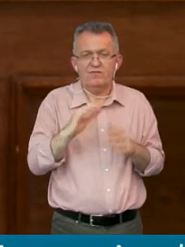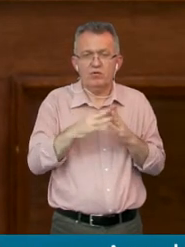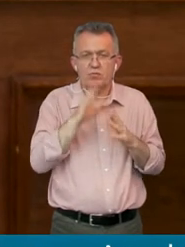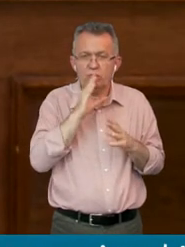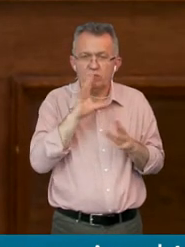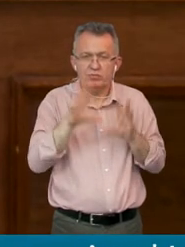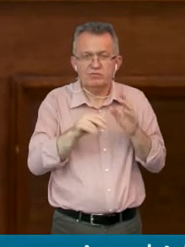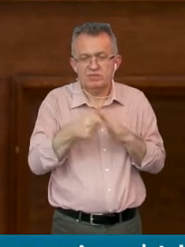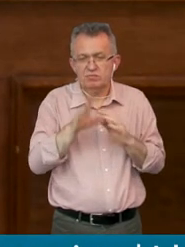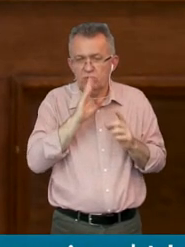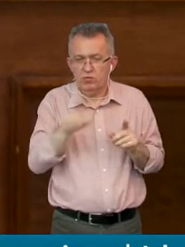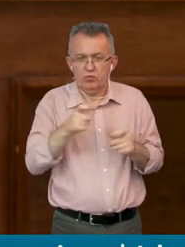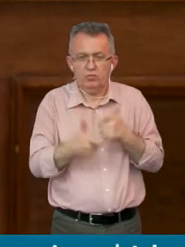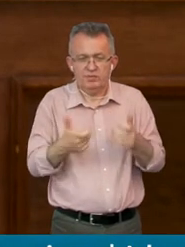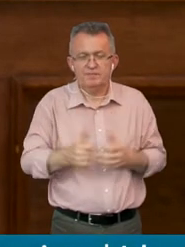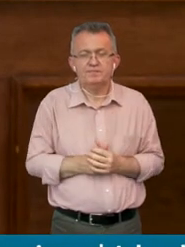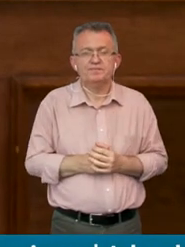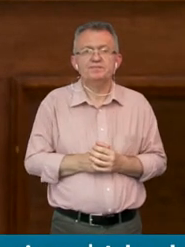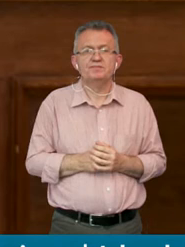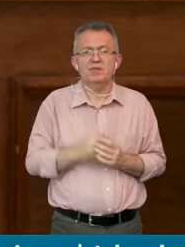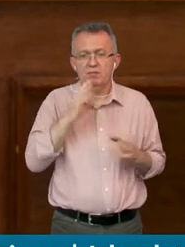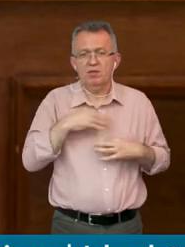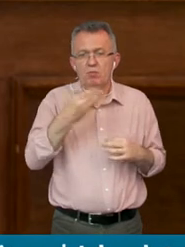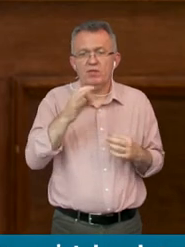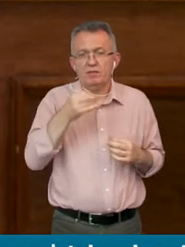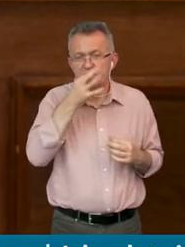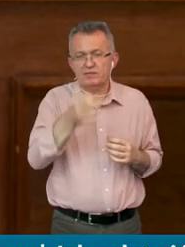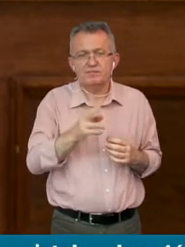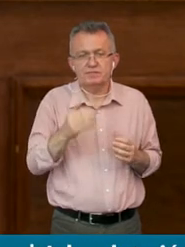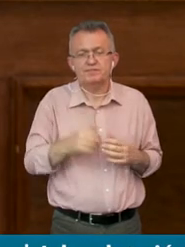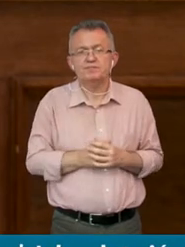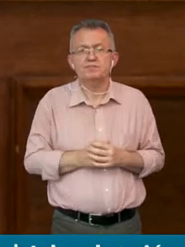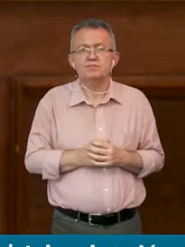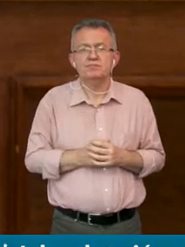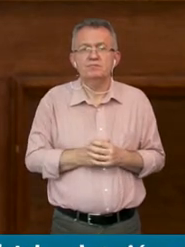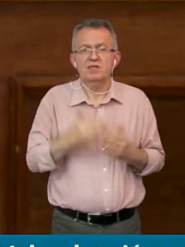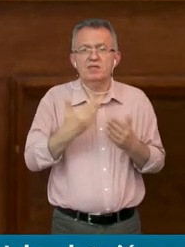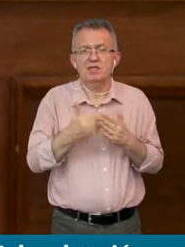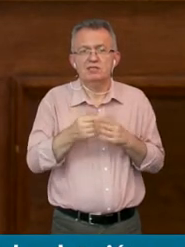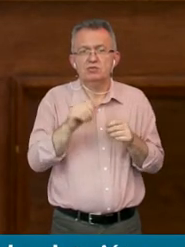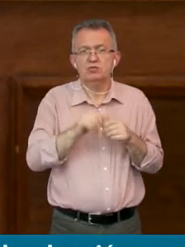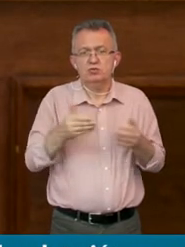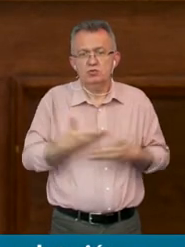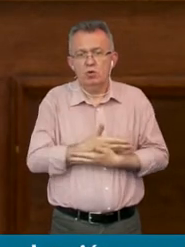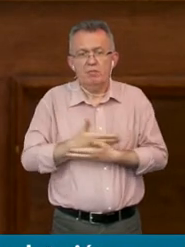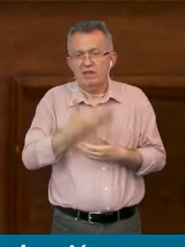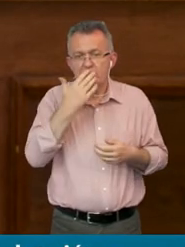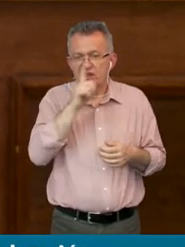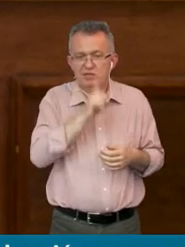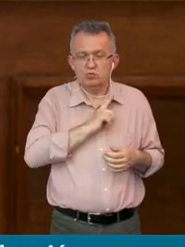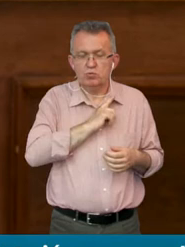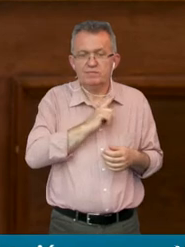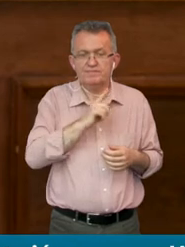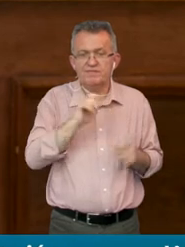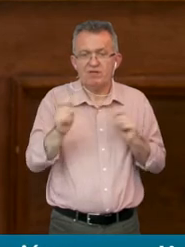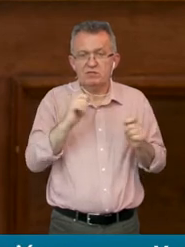w budżecie miasta Szczecina. Pani Monika pyta. Dzień dobry. Dlaczego w żłobkach publicznych nie ma dyżurów wakacyjnych? Zawsze